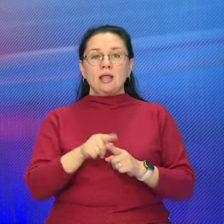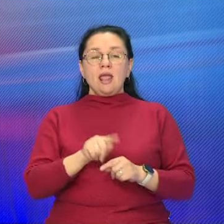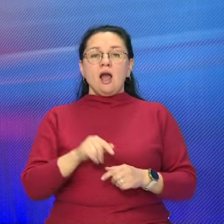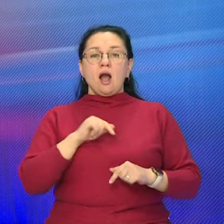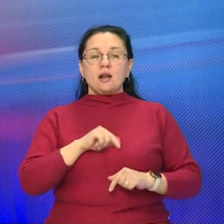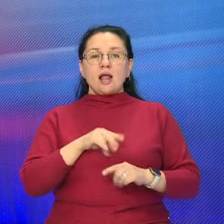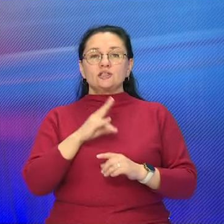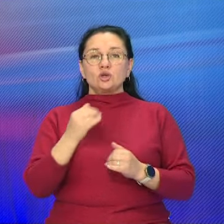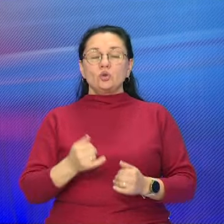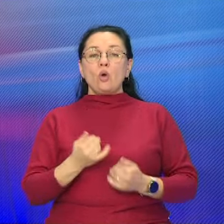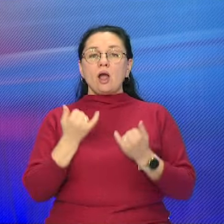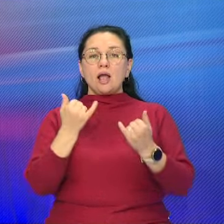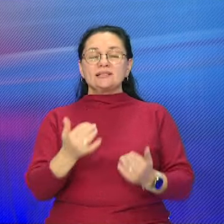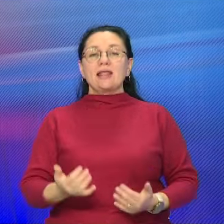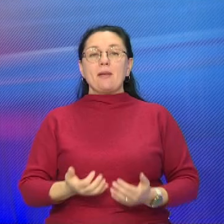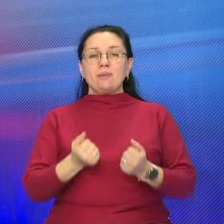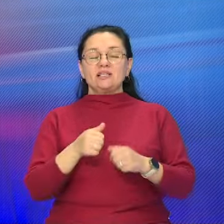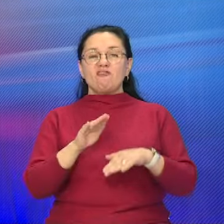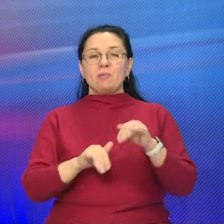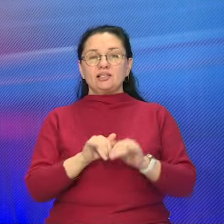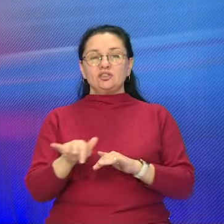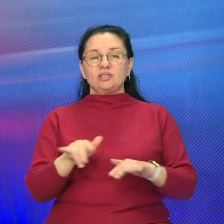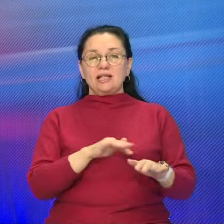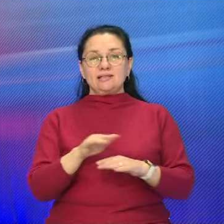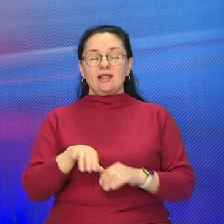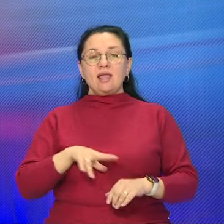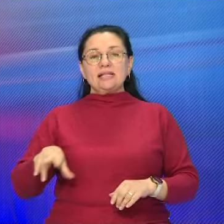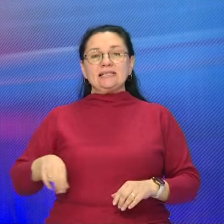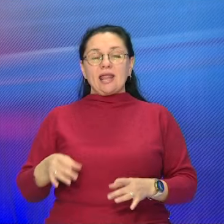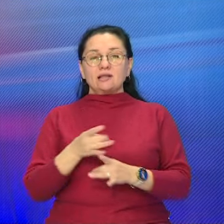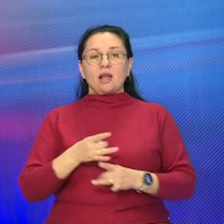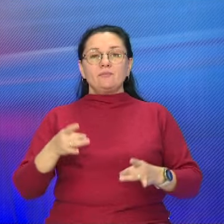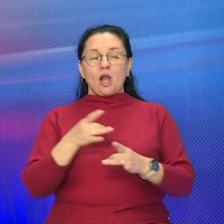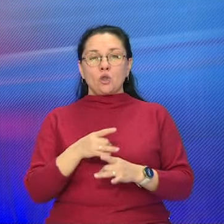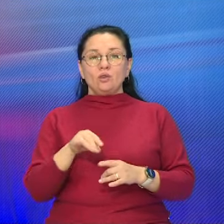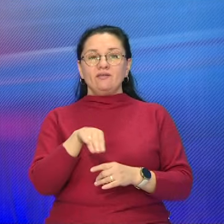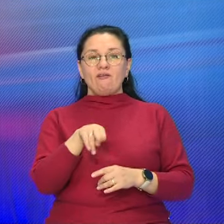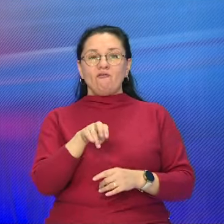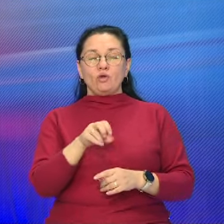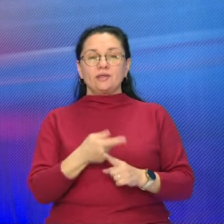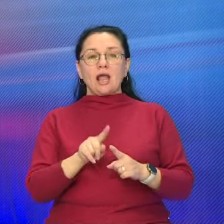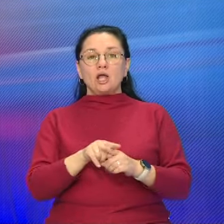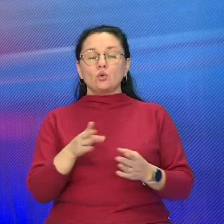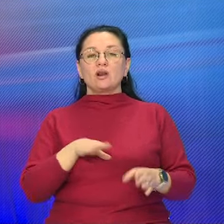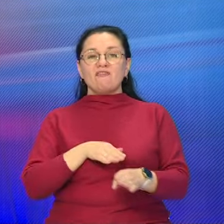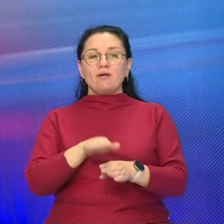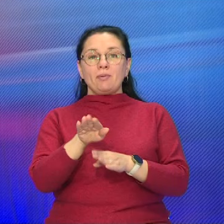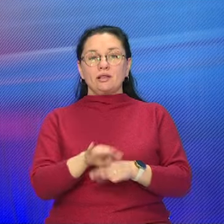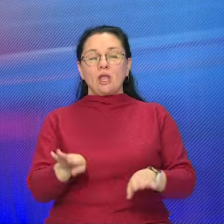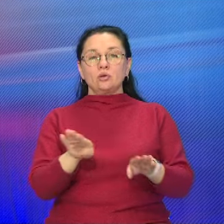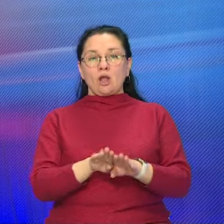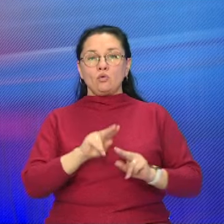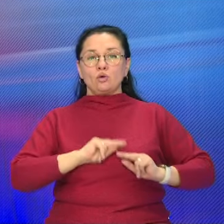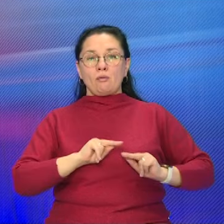і на аказанне падтрымкі ў практычнай дзейнасці дырэктарам раённых аддзяленняў фонду, якія, дарэчы, выконваюць гэтую працу